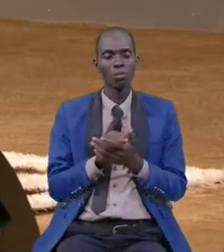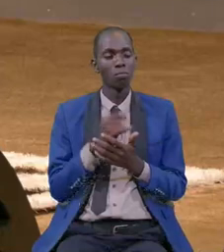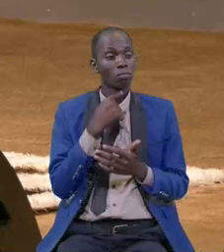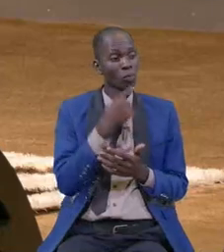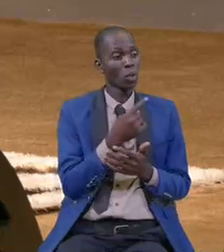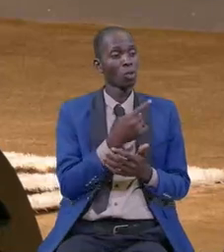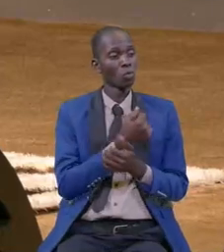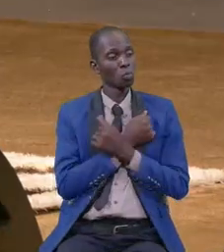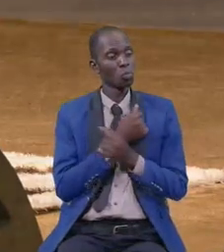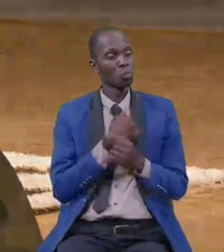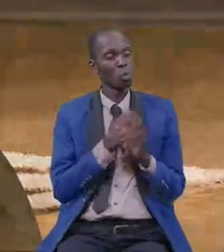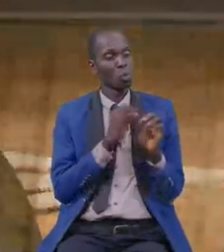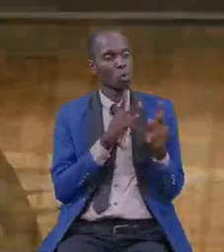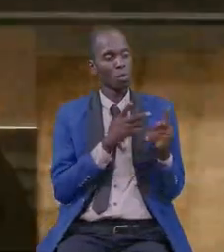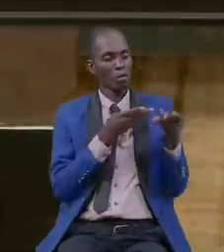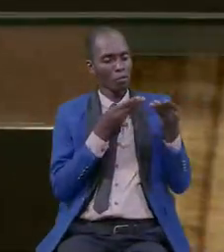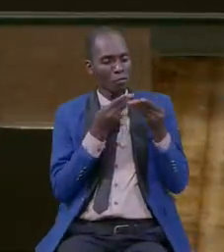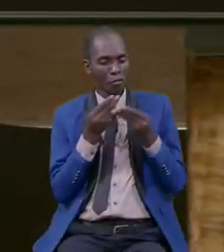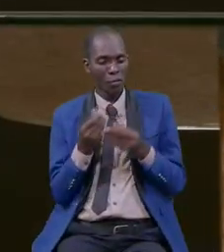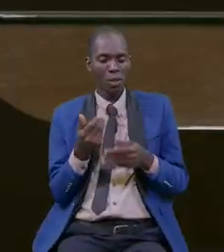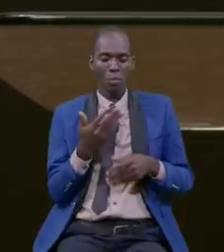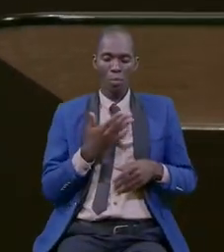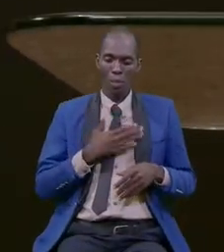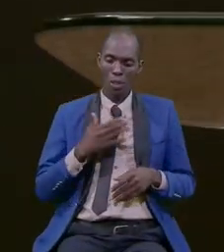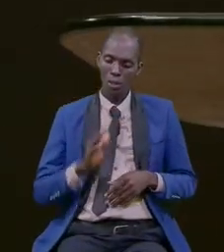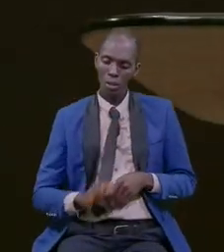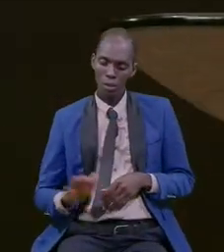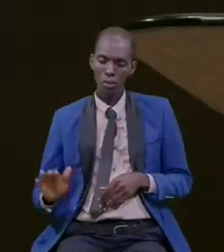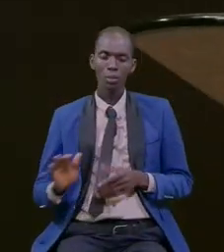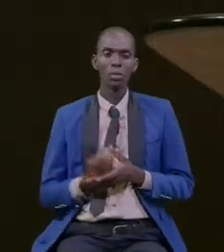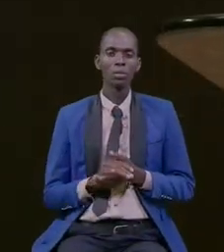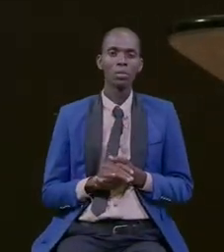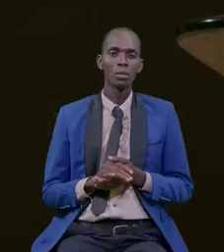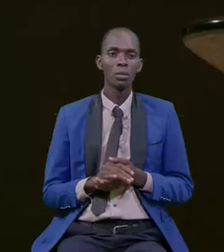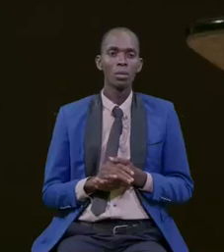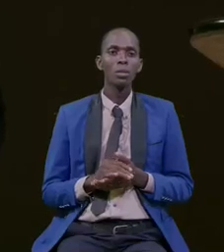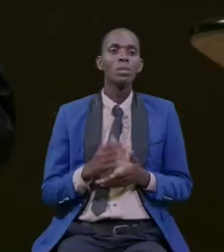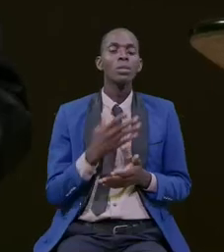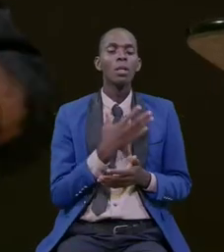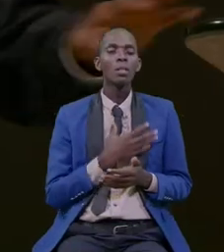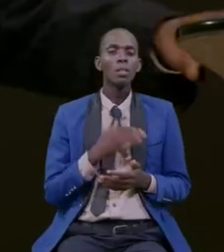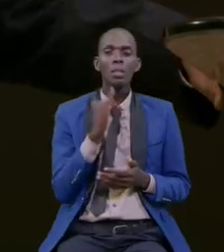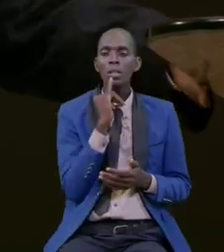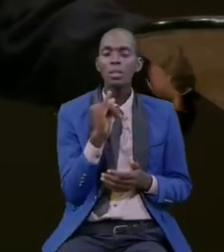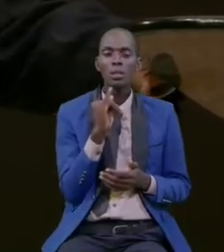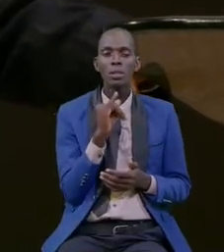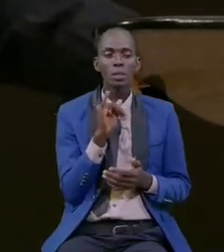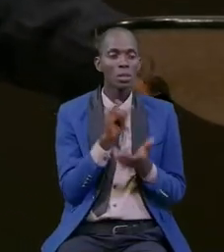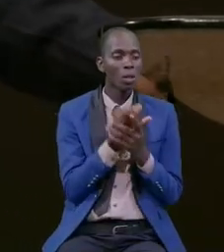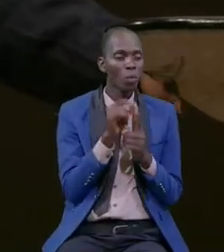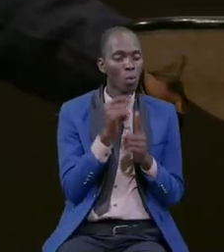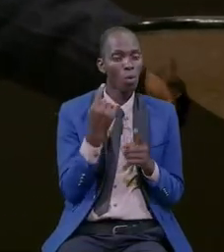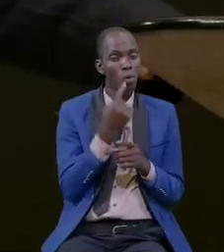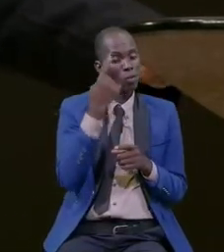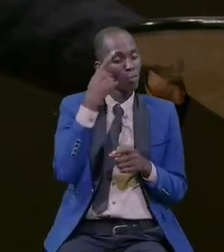m agneaux il était en train de dire à Pierre et nous disons pas ricocher qu'il y